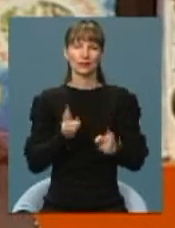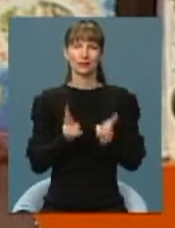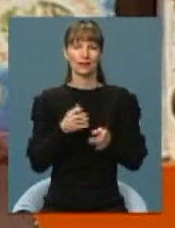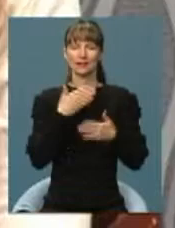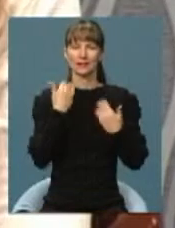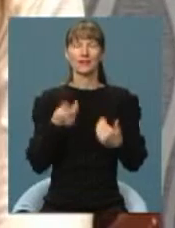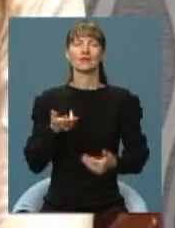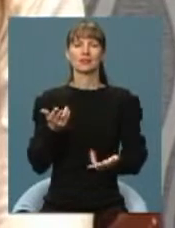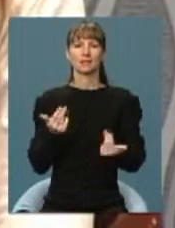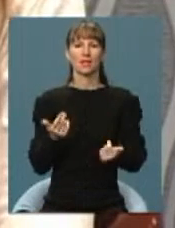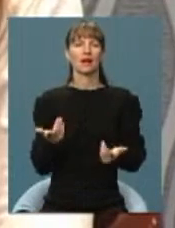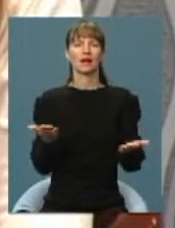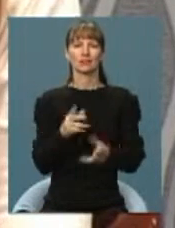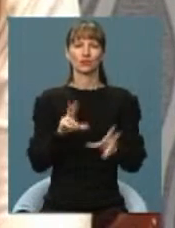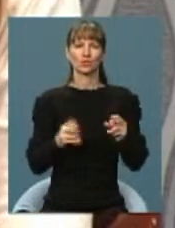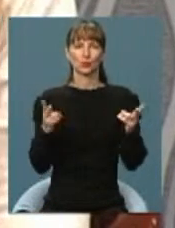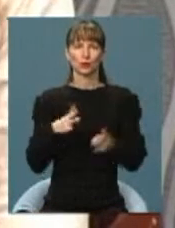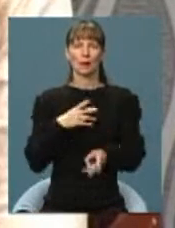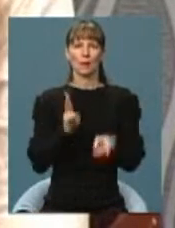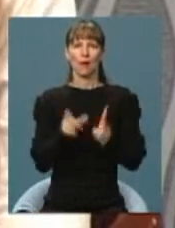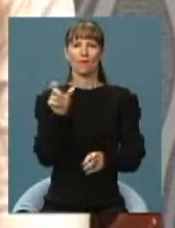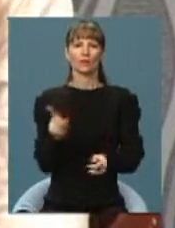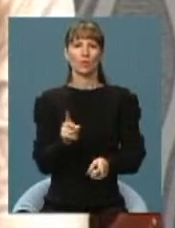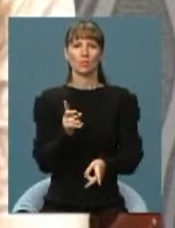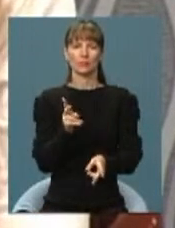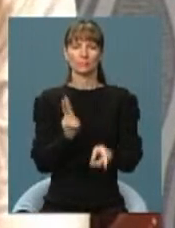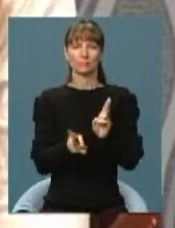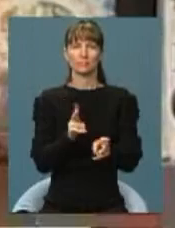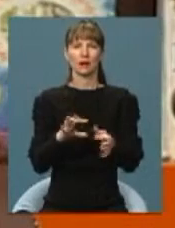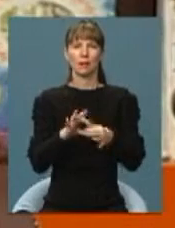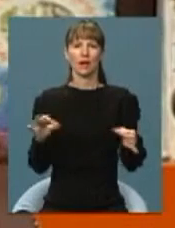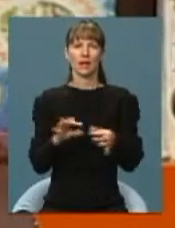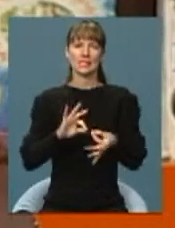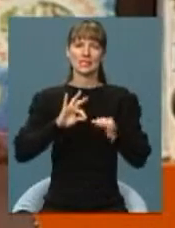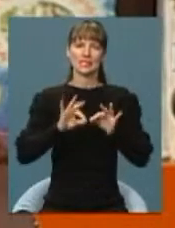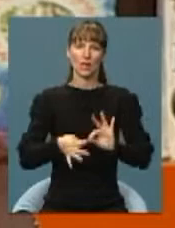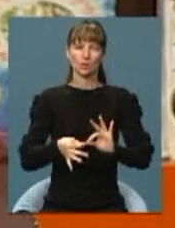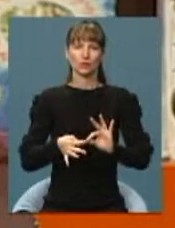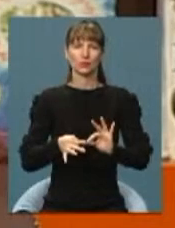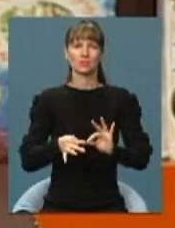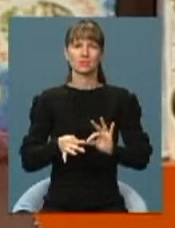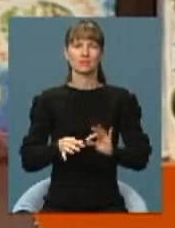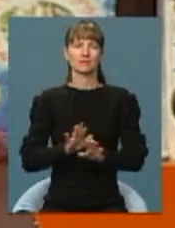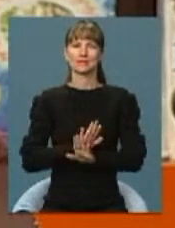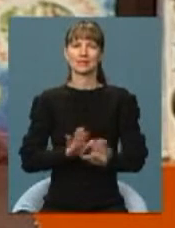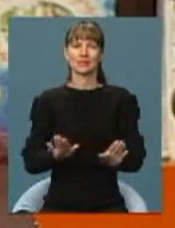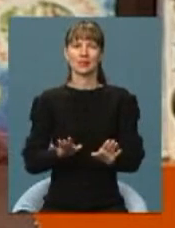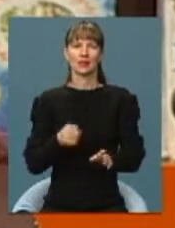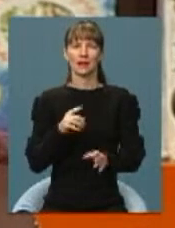готовить. Дійсно так. Як ти вважаєш, треба бути поваром, аби приготувати спагетті? Чи складно їх? Ні,